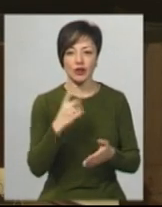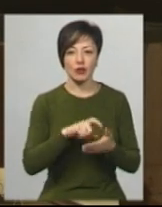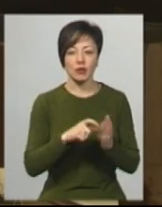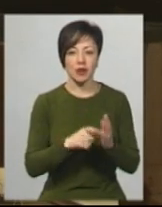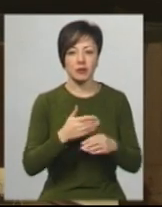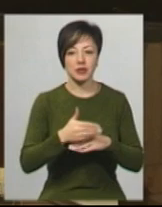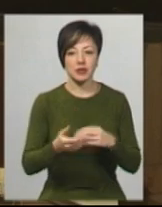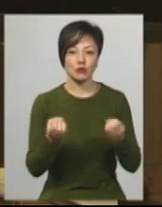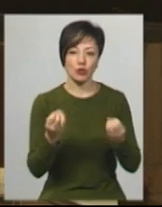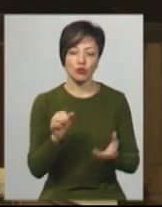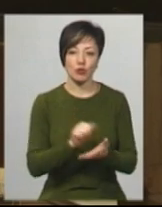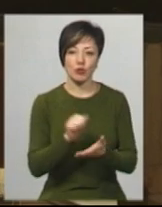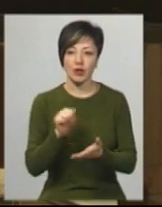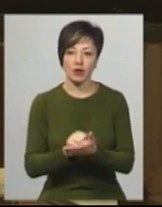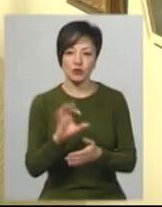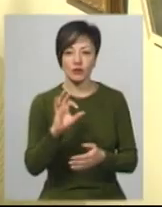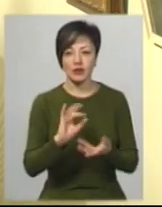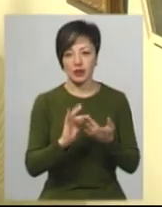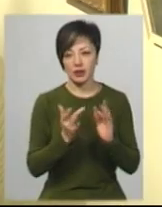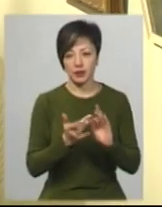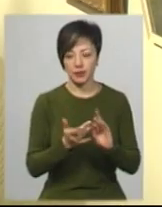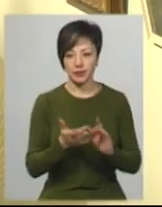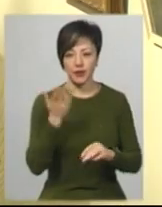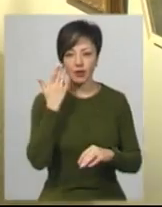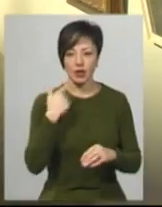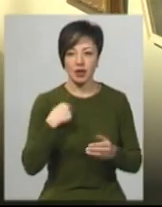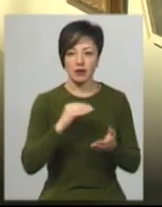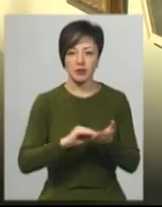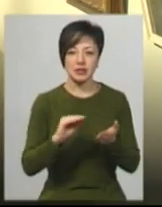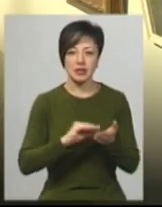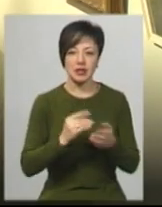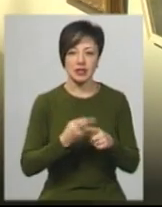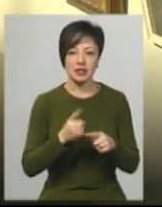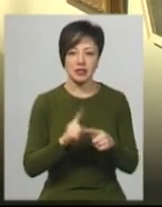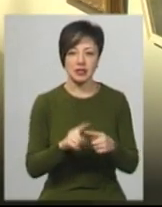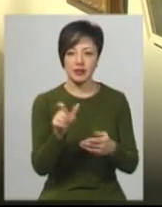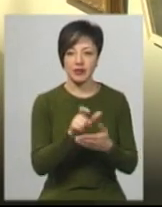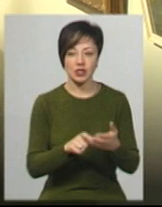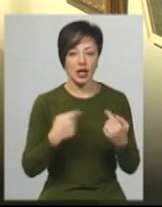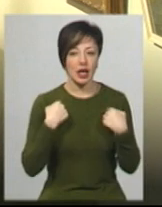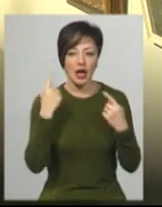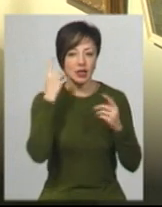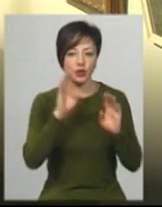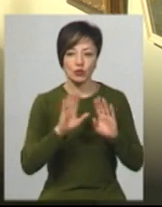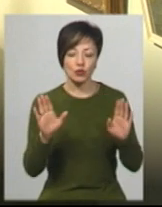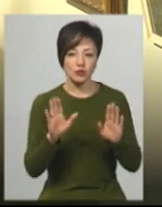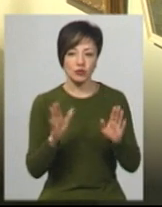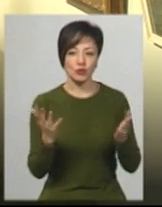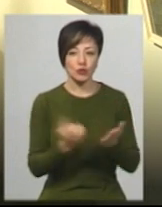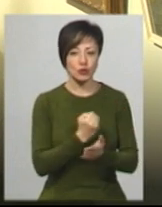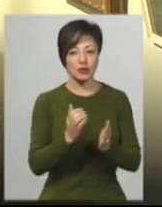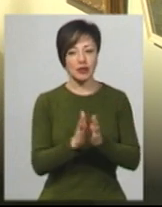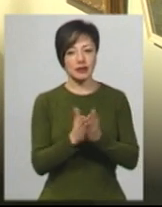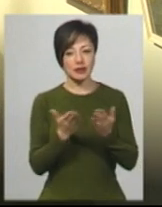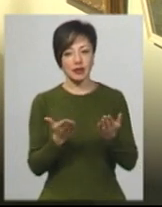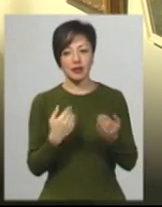Пізніше просто публікувала вірші у соціальних мережах. Коли я писала ці вірші, я не думала про те, що вони вийдуть книгою, тому